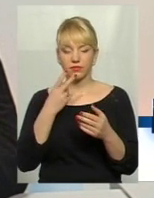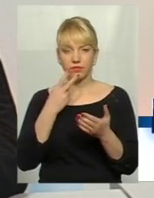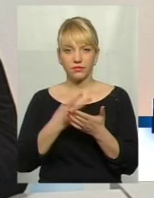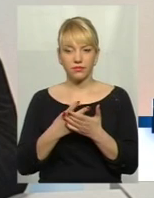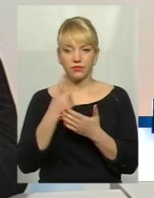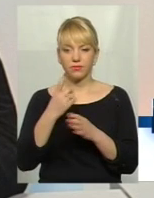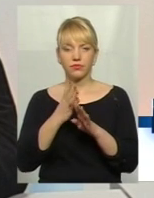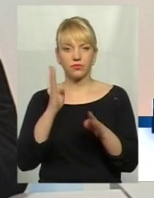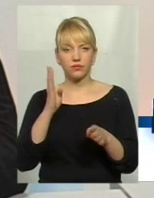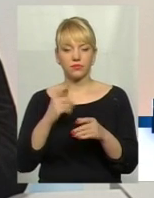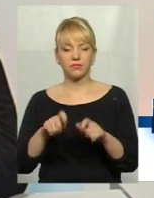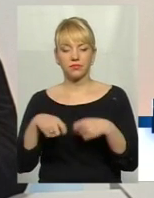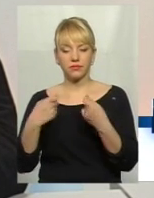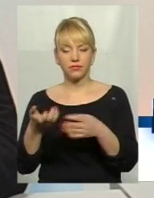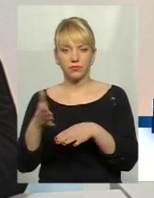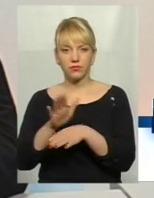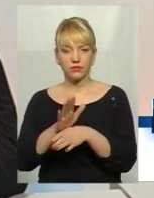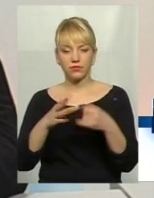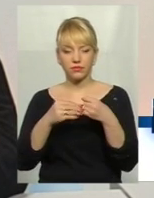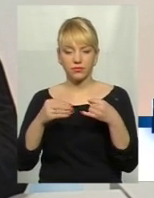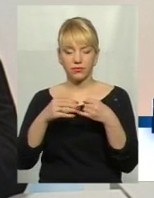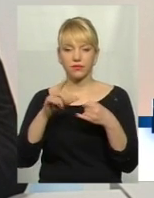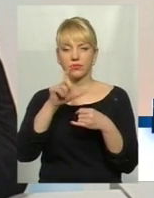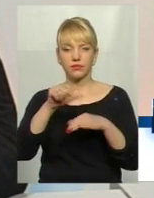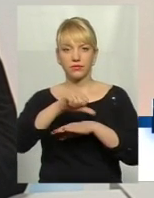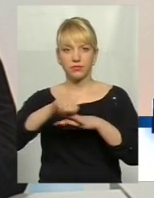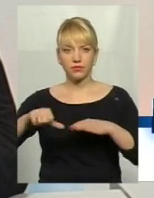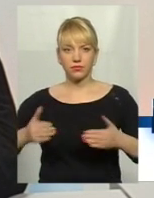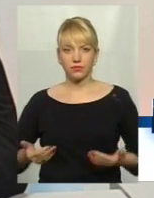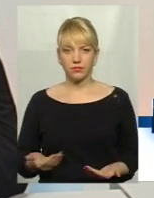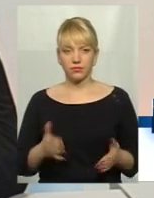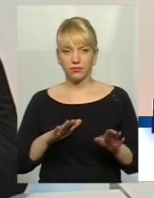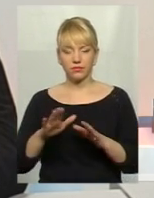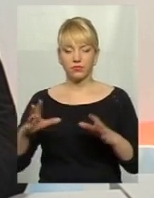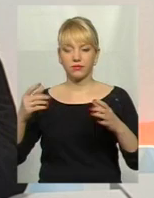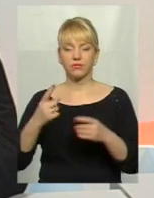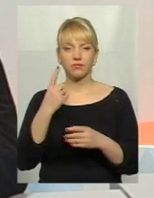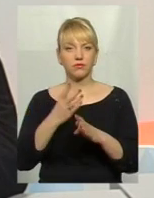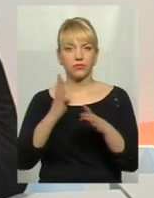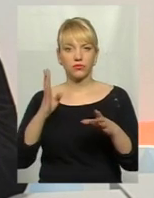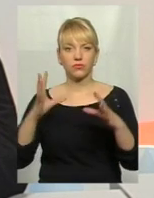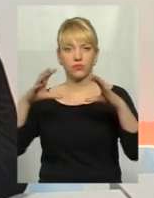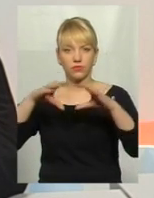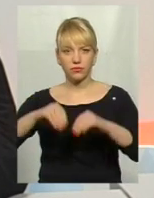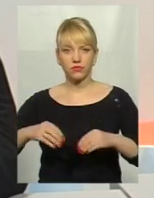чергу передача розпорядження землями за межами населених пунктів, в першу чергу об'єднаним територіальним громадам,